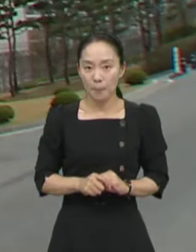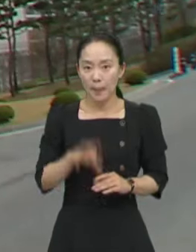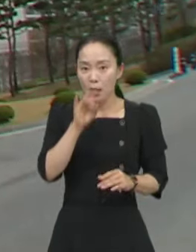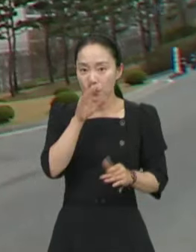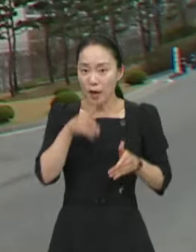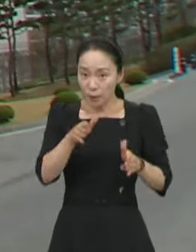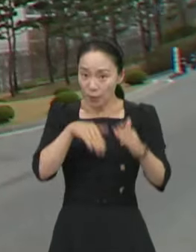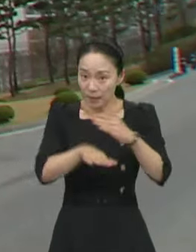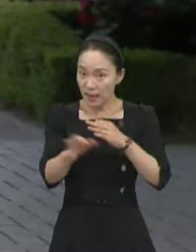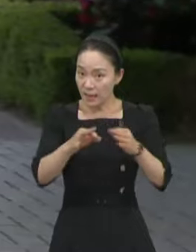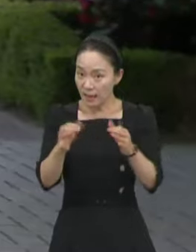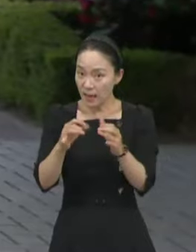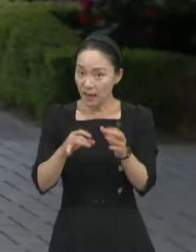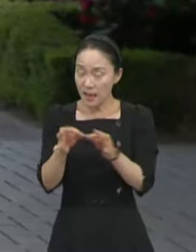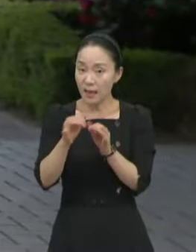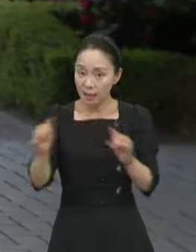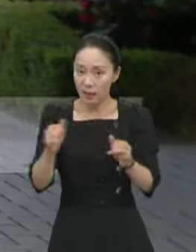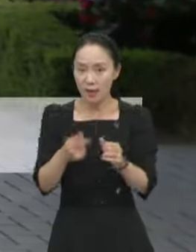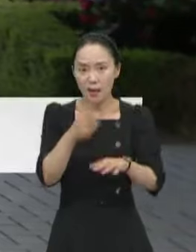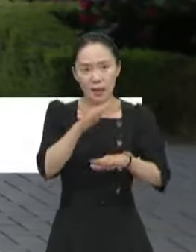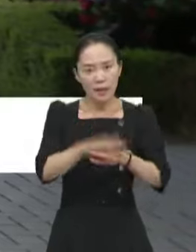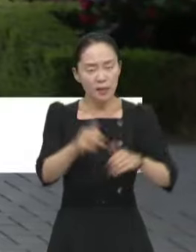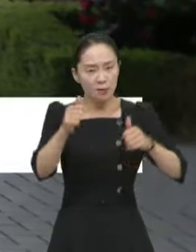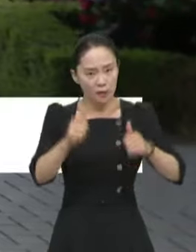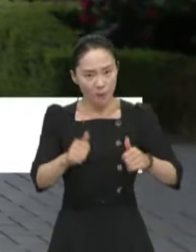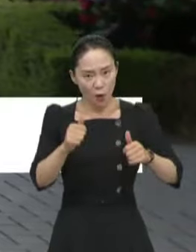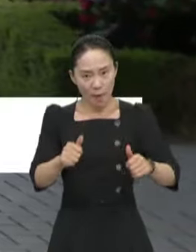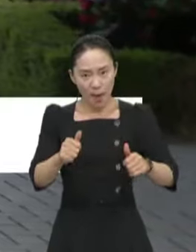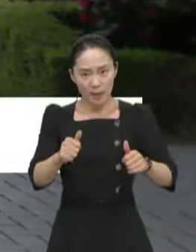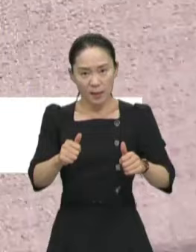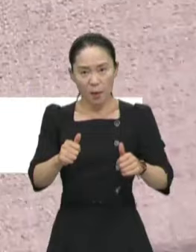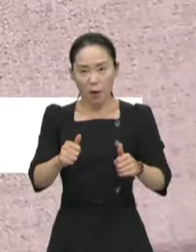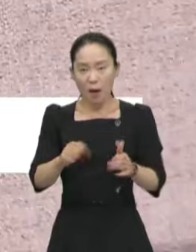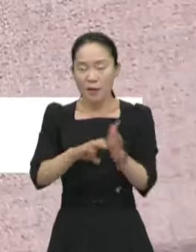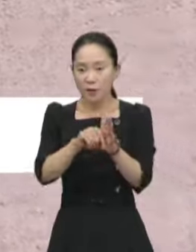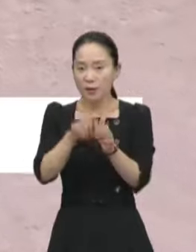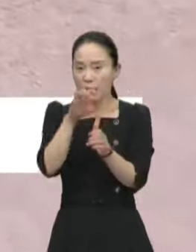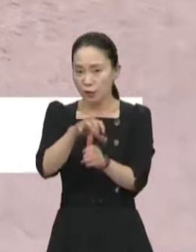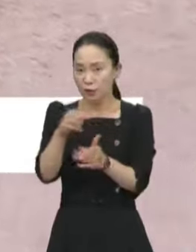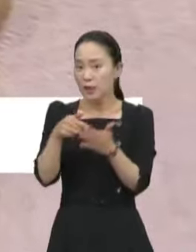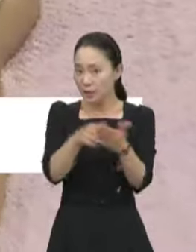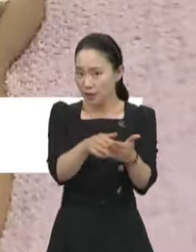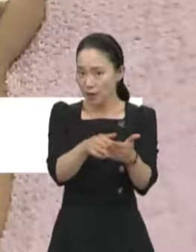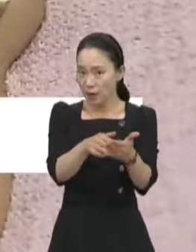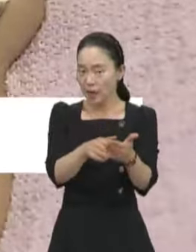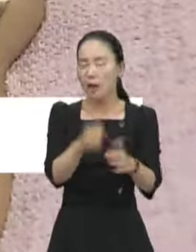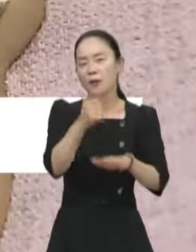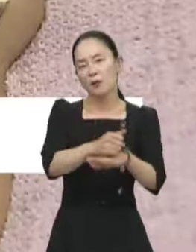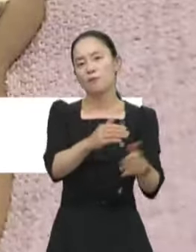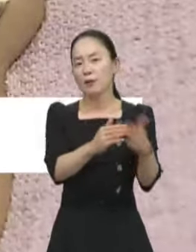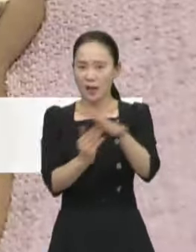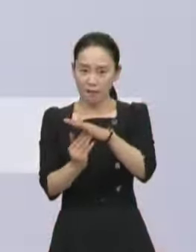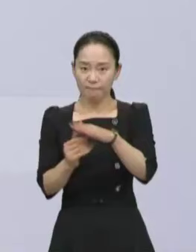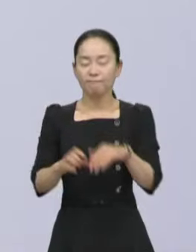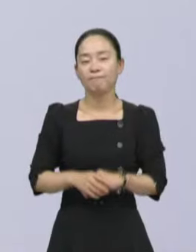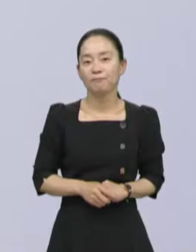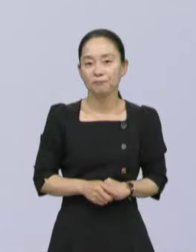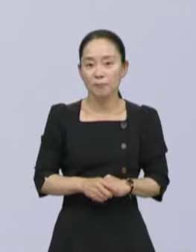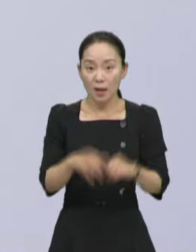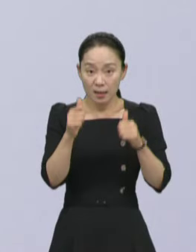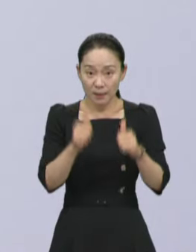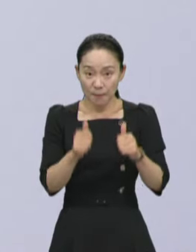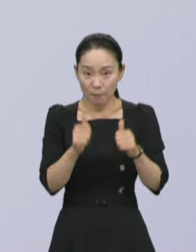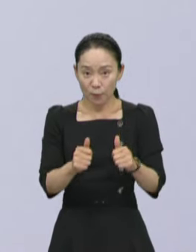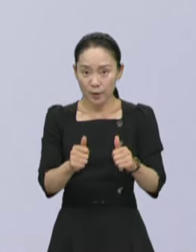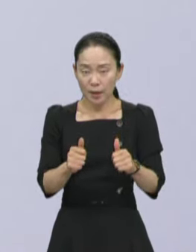중앙로 지하상가 상인들이 대전지법에 낸 경쟁 입찰 절차 중지 가처분 신청이 결국 기각됐습니다.